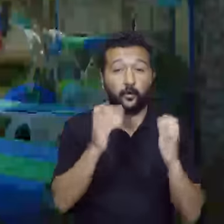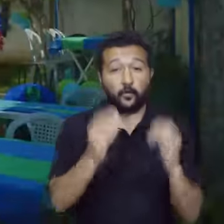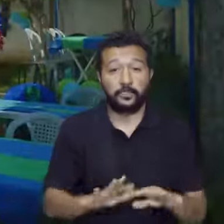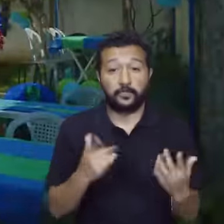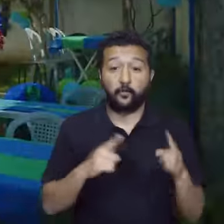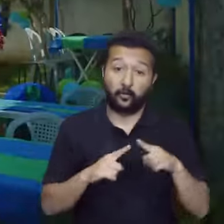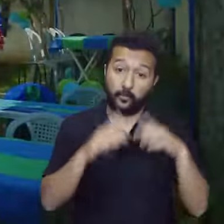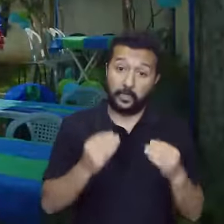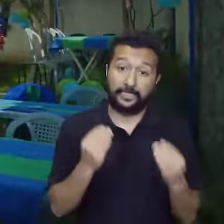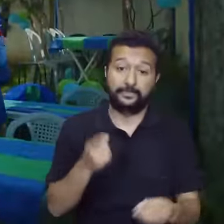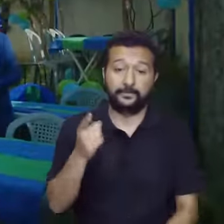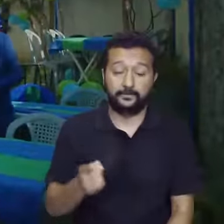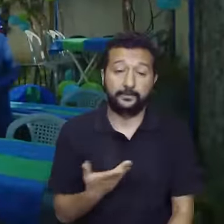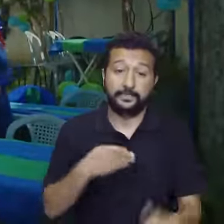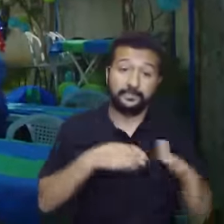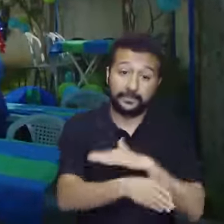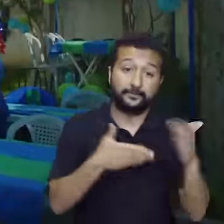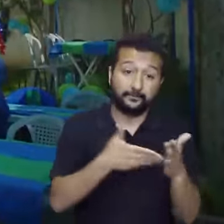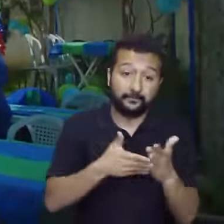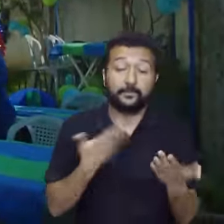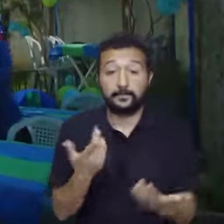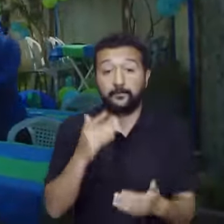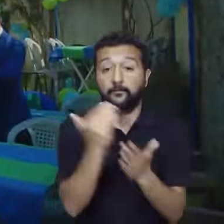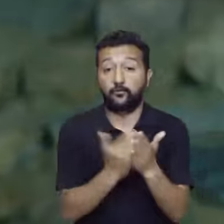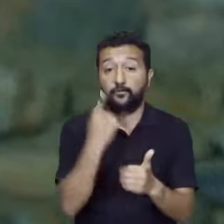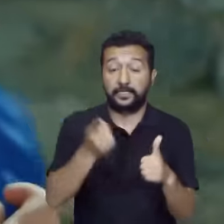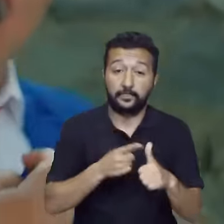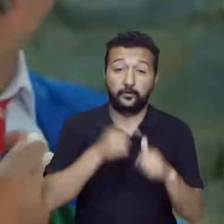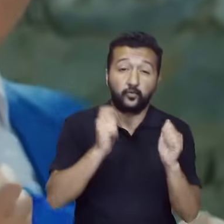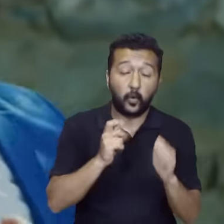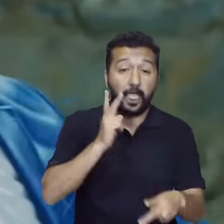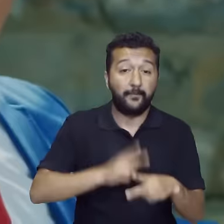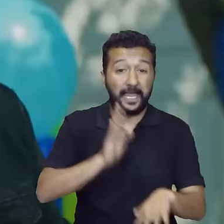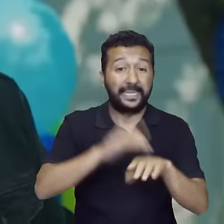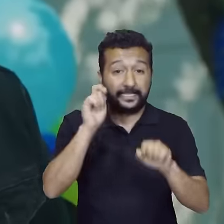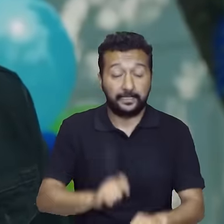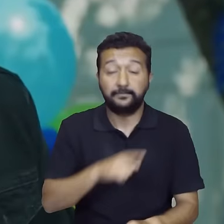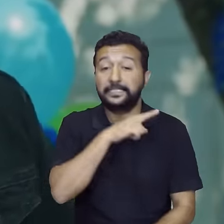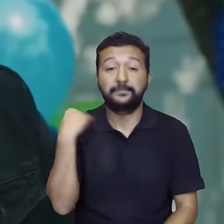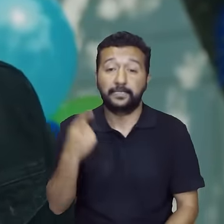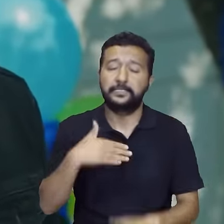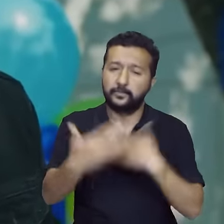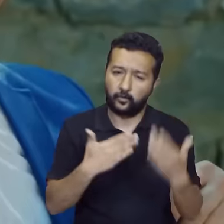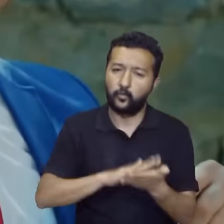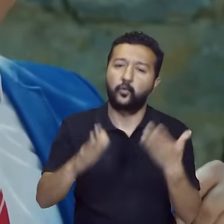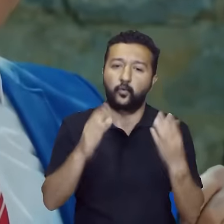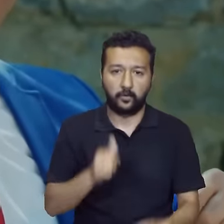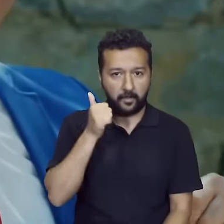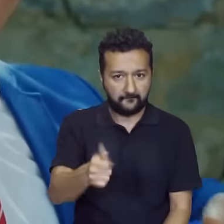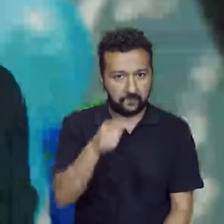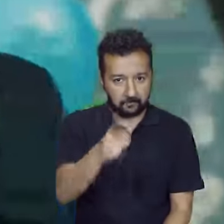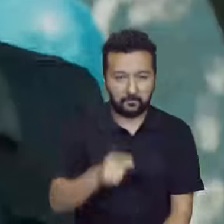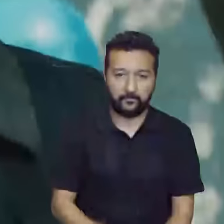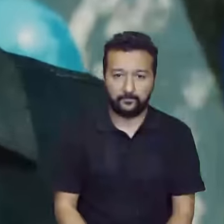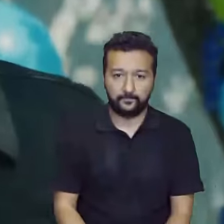olacak. Yani torpil olay da iyiydi ya. Girişimcinin rehberi madde bir. Zoru hemen yap. İmkansız zaten hallolur. Aferin